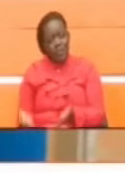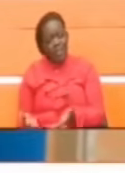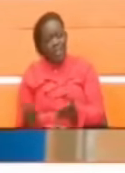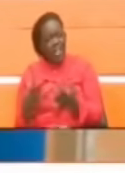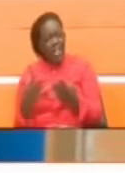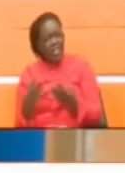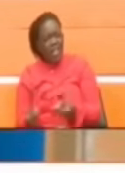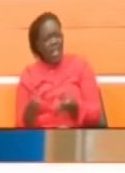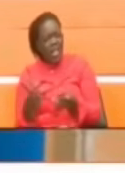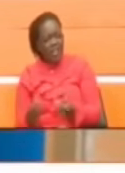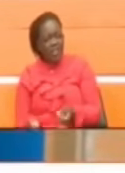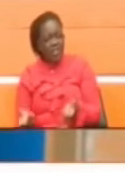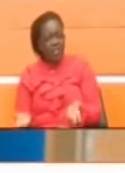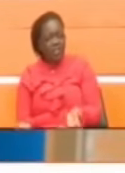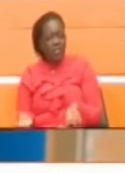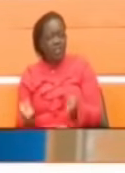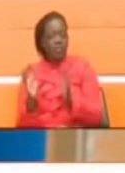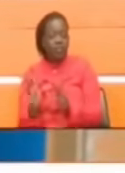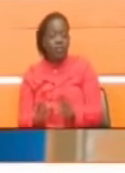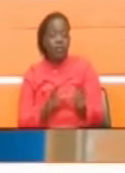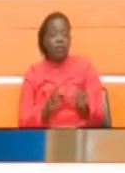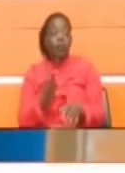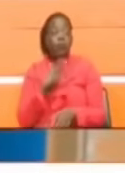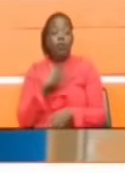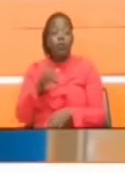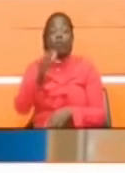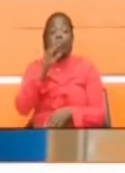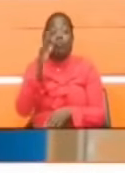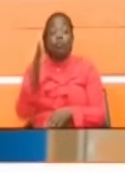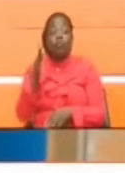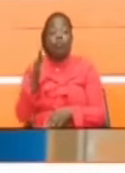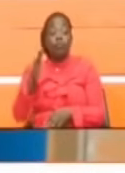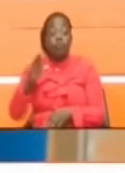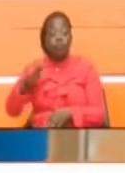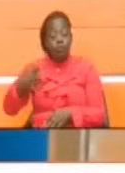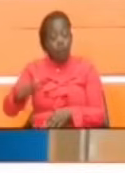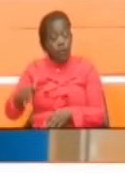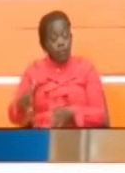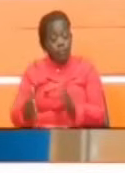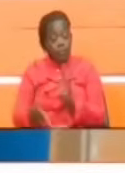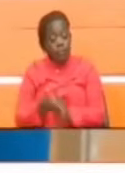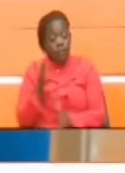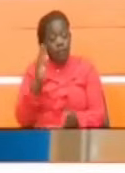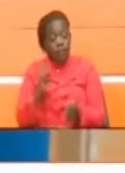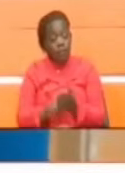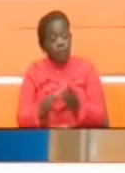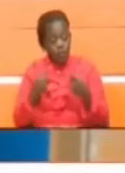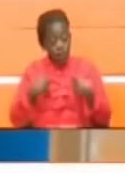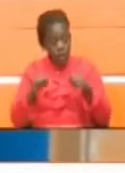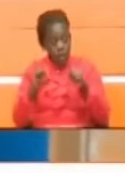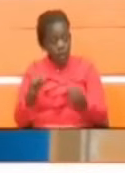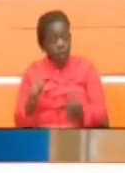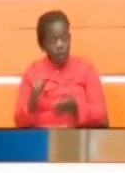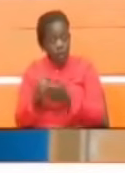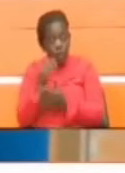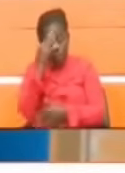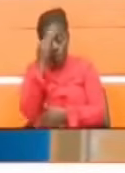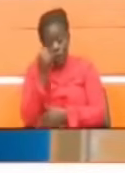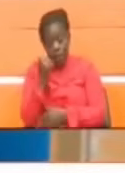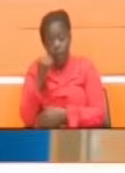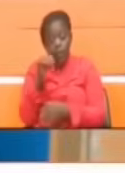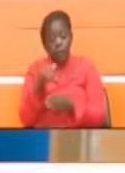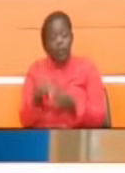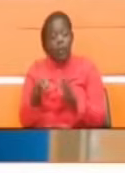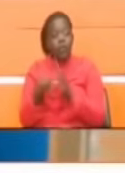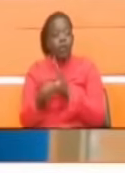gaddugadde, weetaaga amazzi ag'okunywa nga gaguwa okufuna, ffe tuyinza okuyamba mu nsonga eyo.